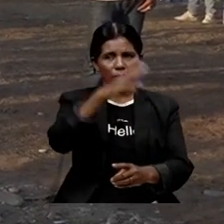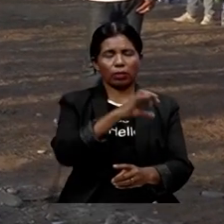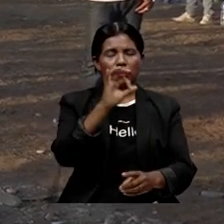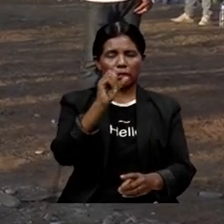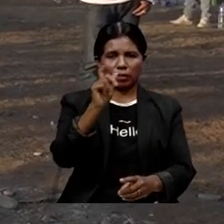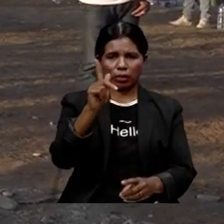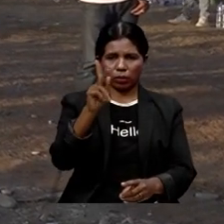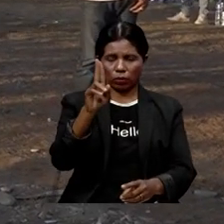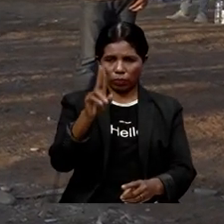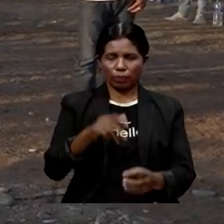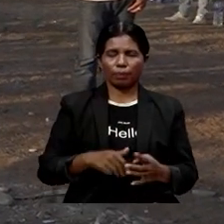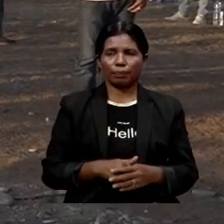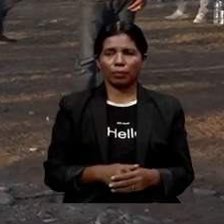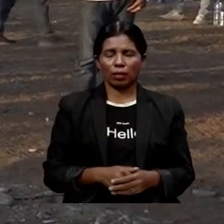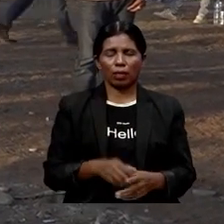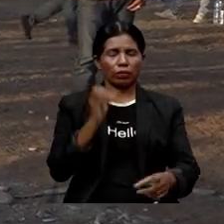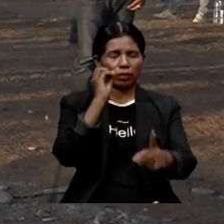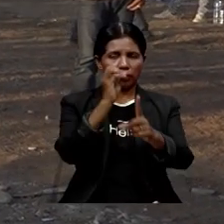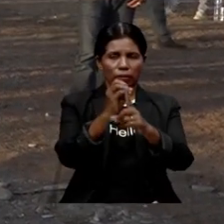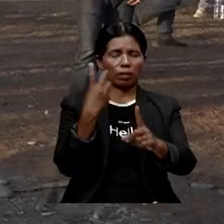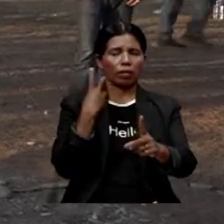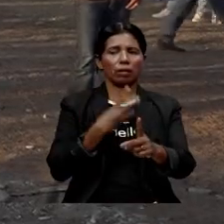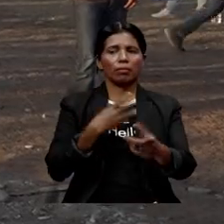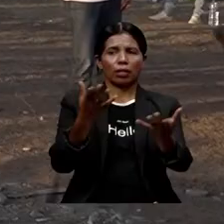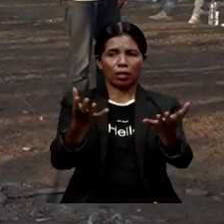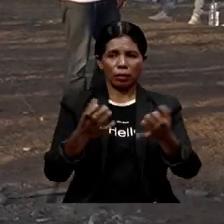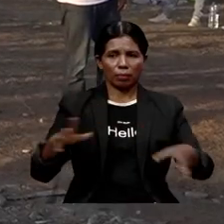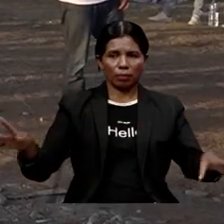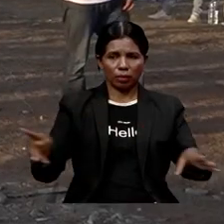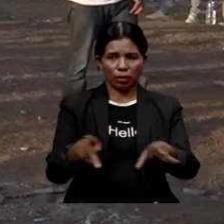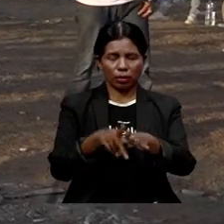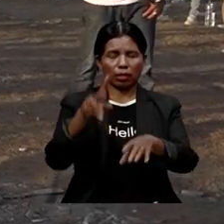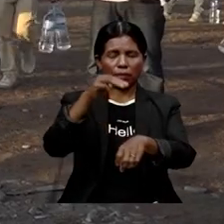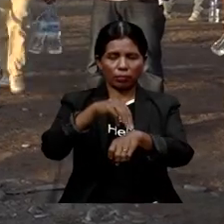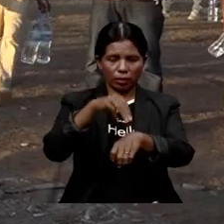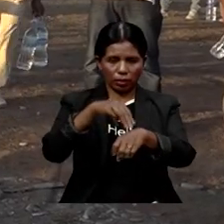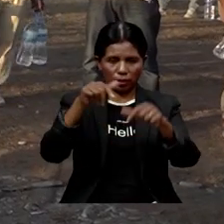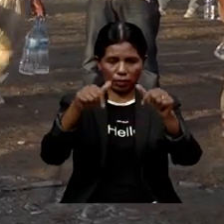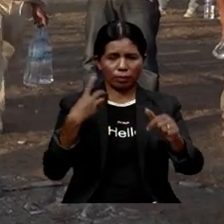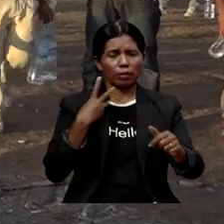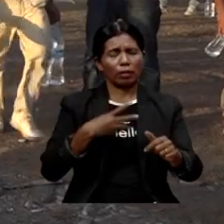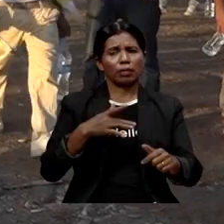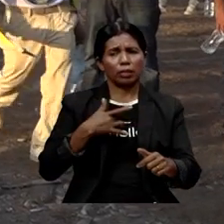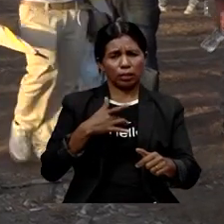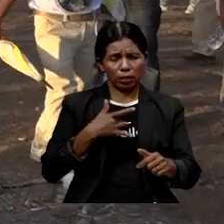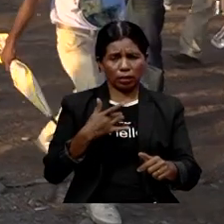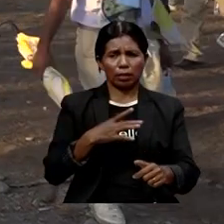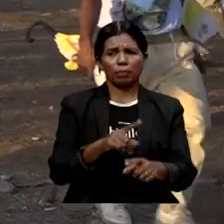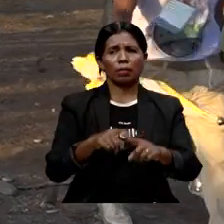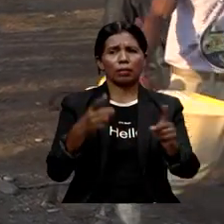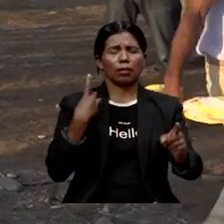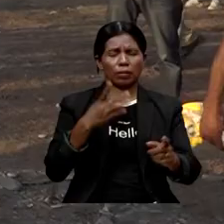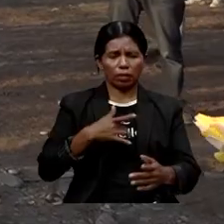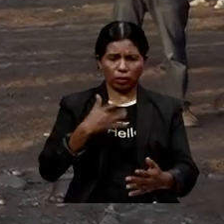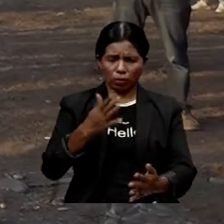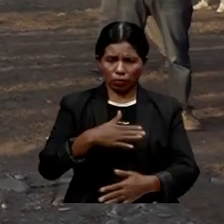francisco objetivo ida me cara ka participa duni ha misa ida ne am sinti mesmo kan sene mai am sinti contenti